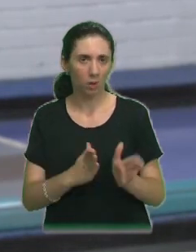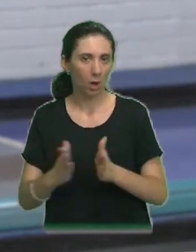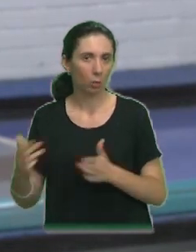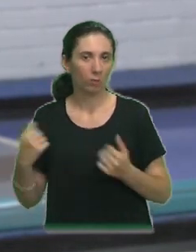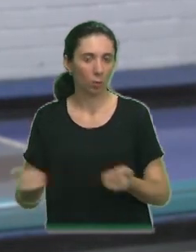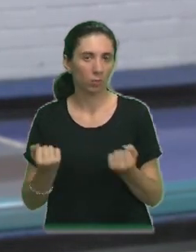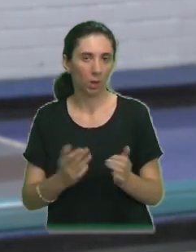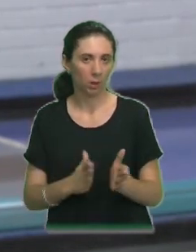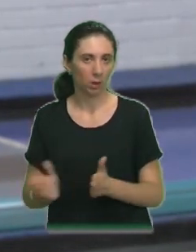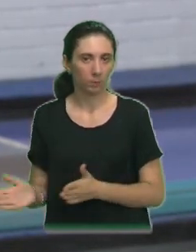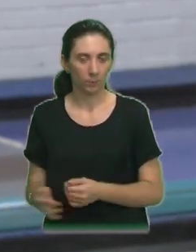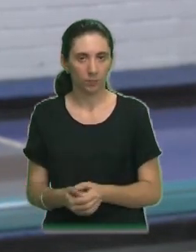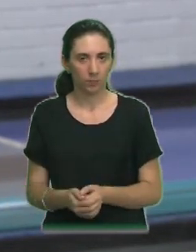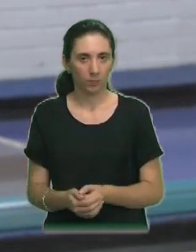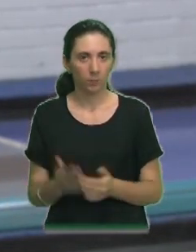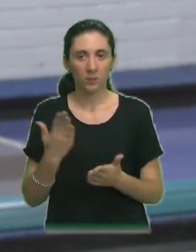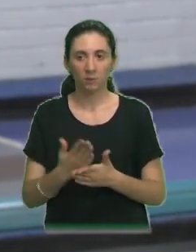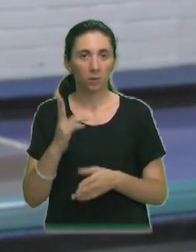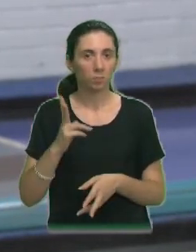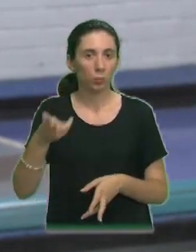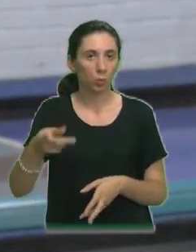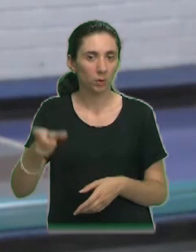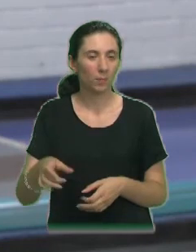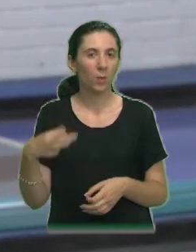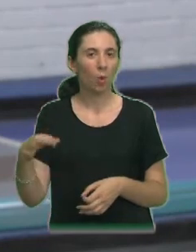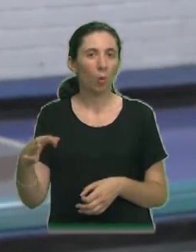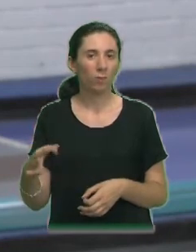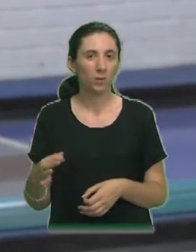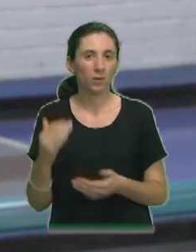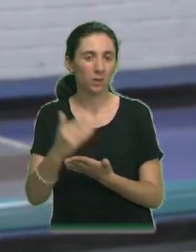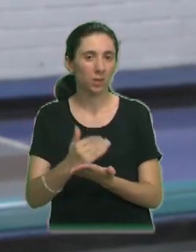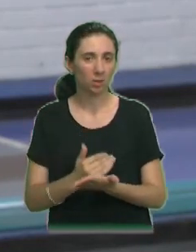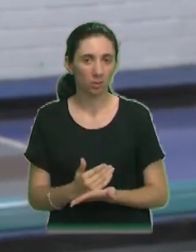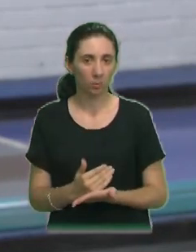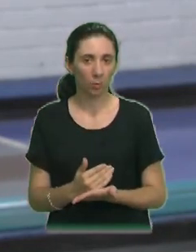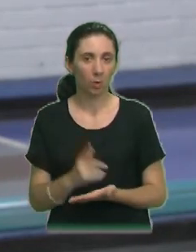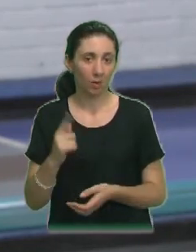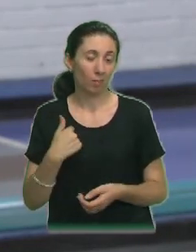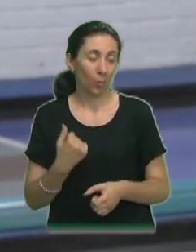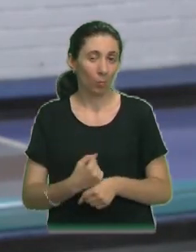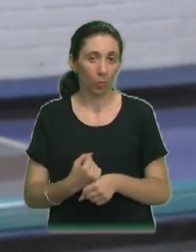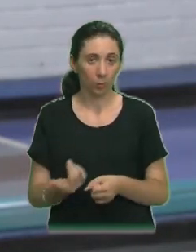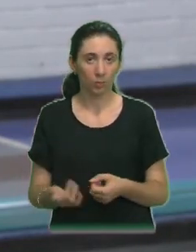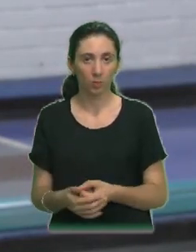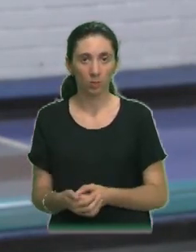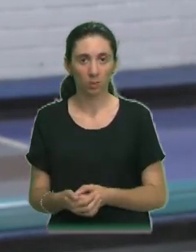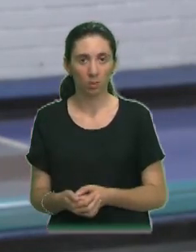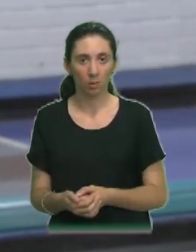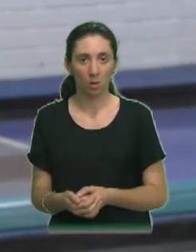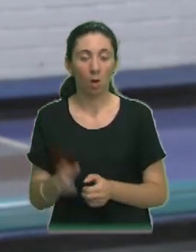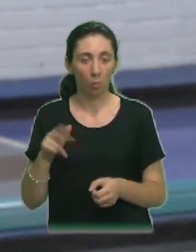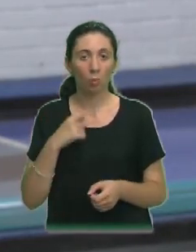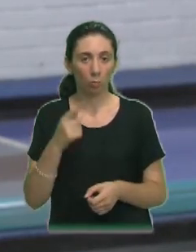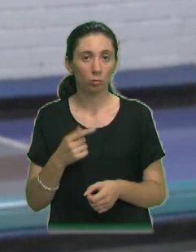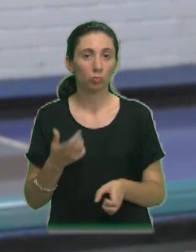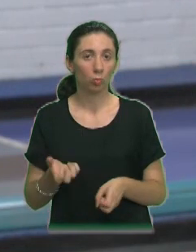redovito svaki drugi tjedan, kako zavisi od rasporeda i od mog posla, ali tada mogu reći da sam